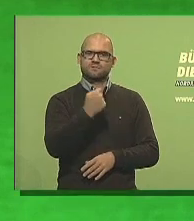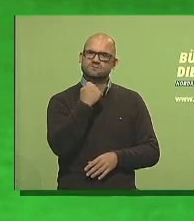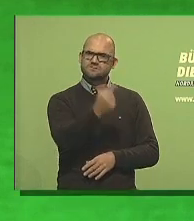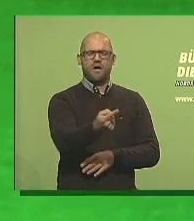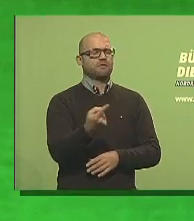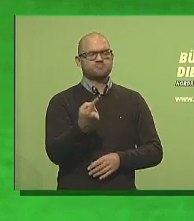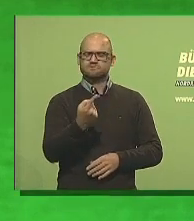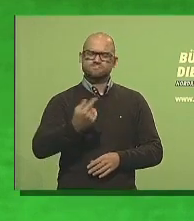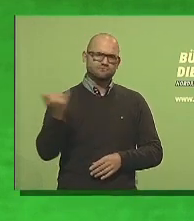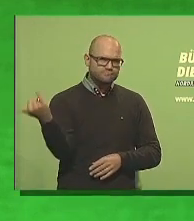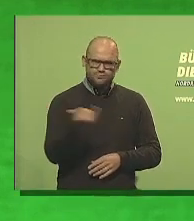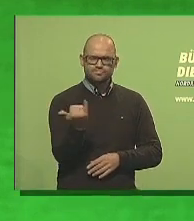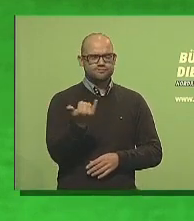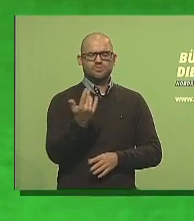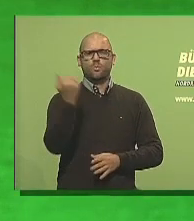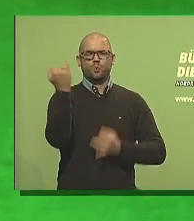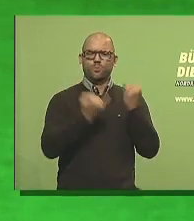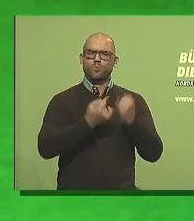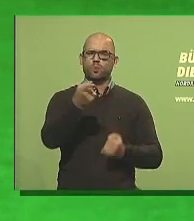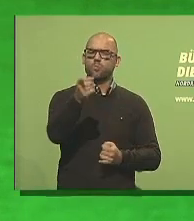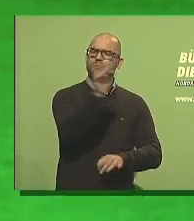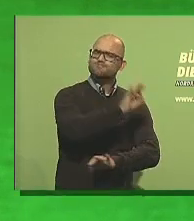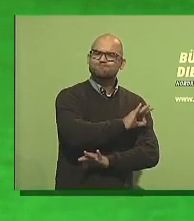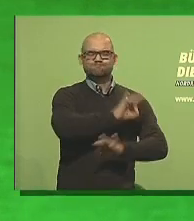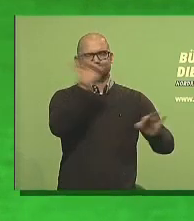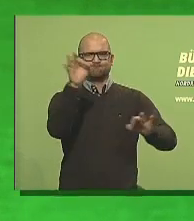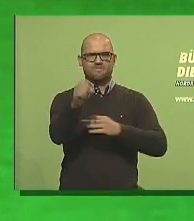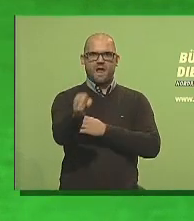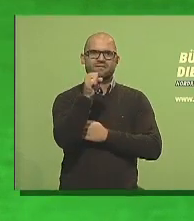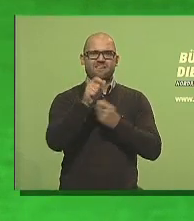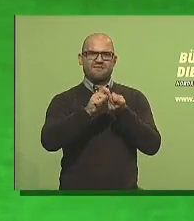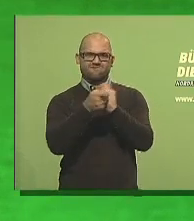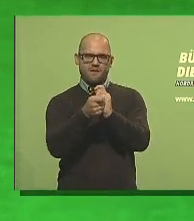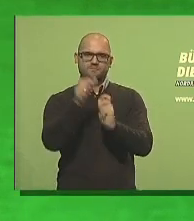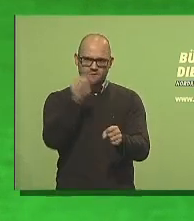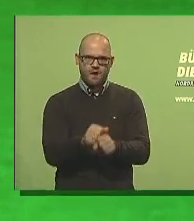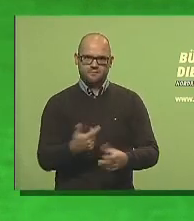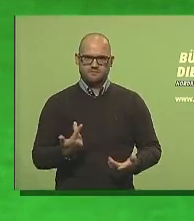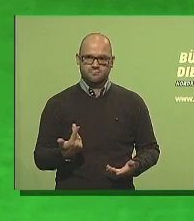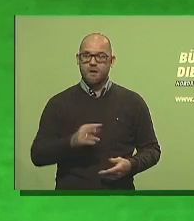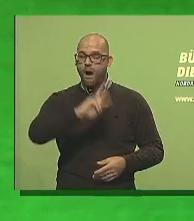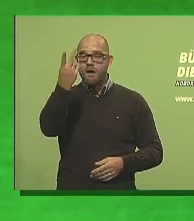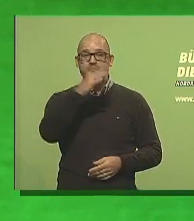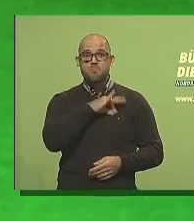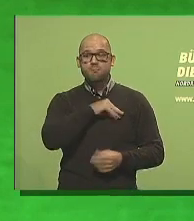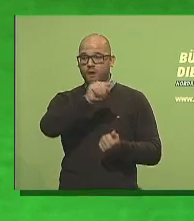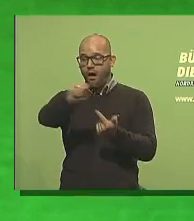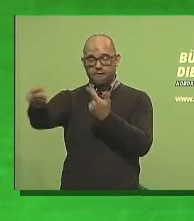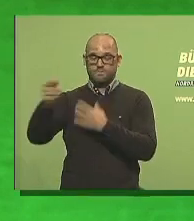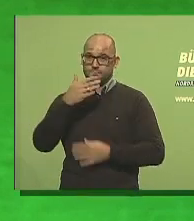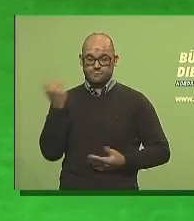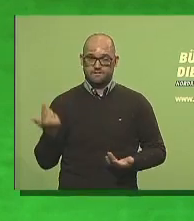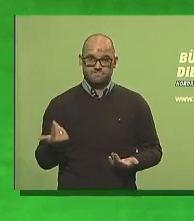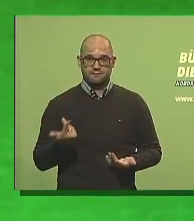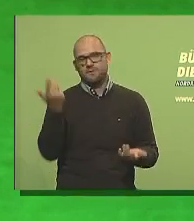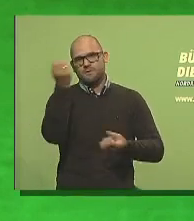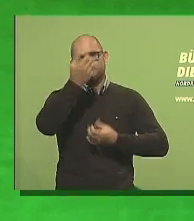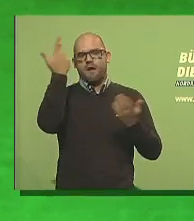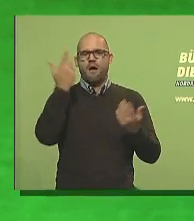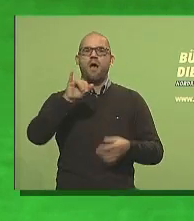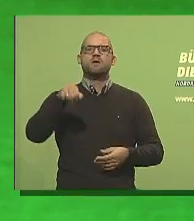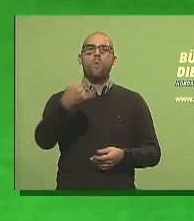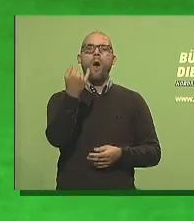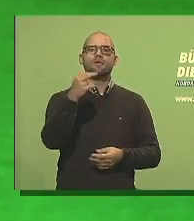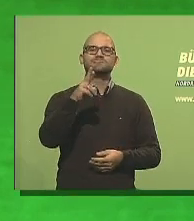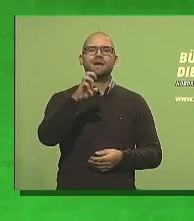nur annähernd, das können die Grünen am besten. Kein Wunder, wenn man an solche Minister denkt wie Johannes